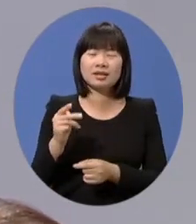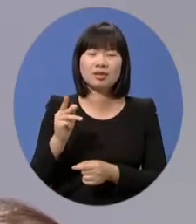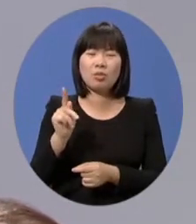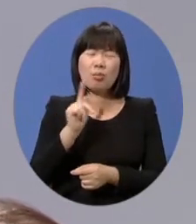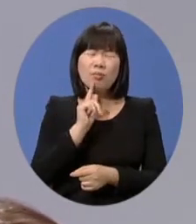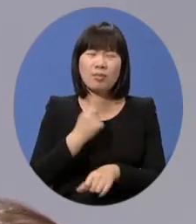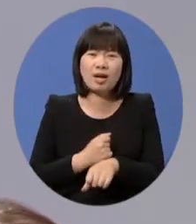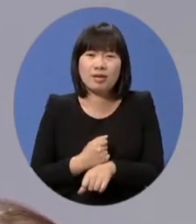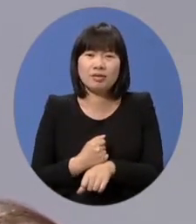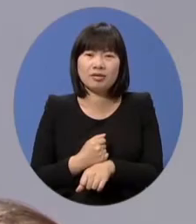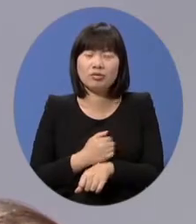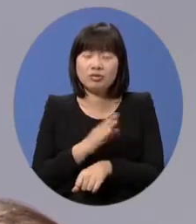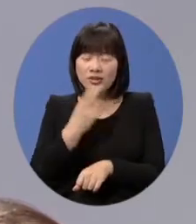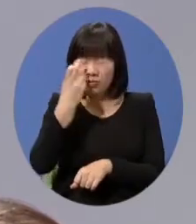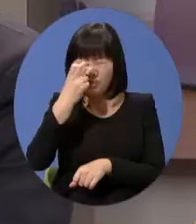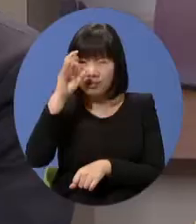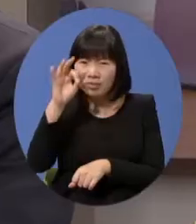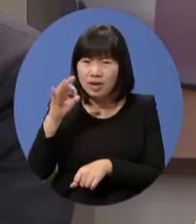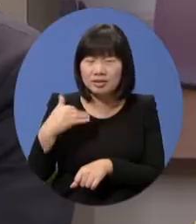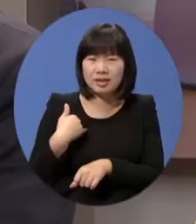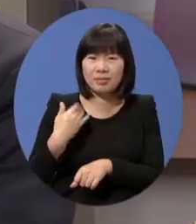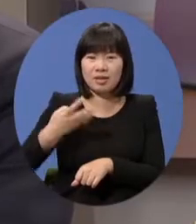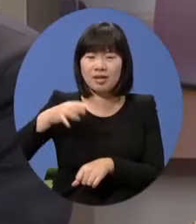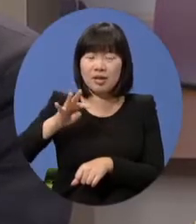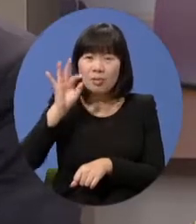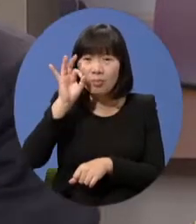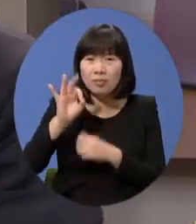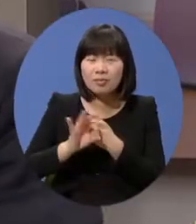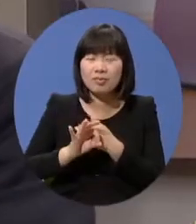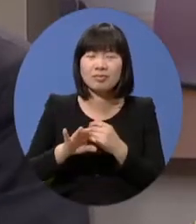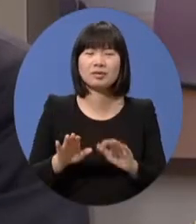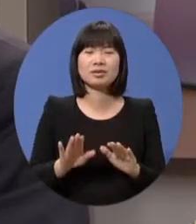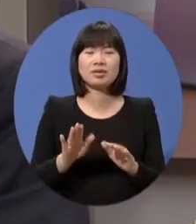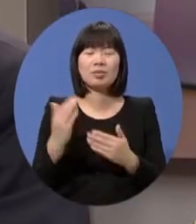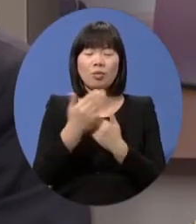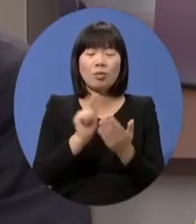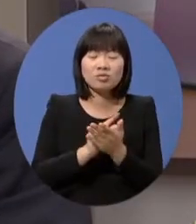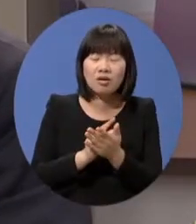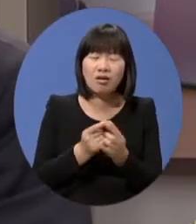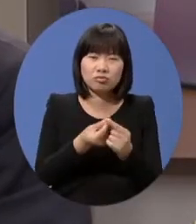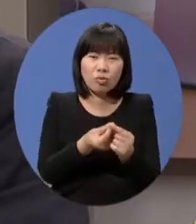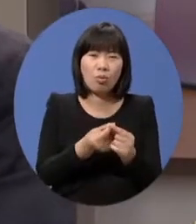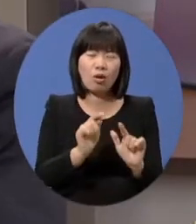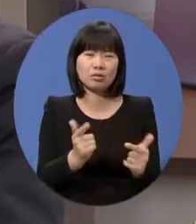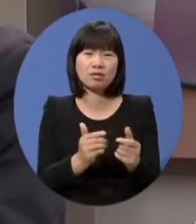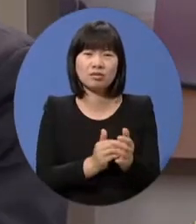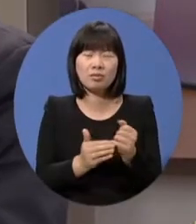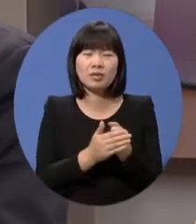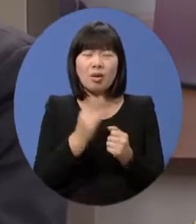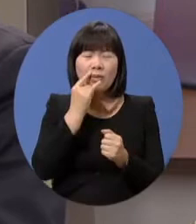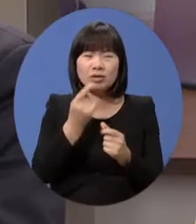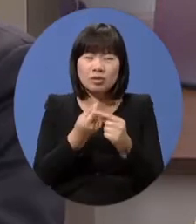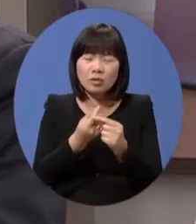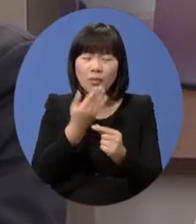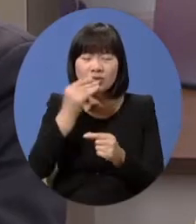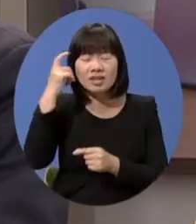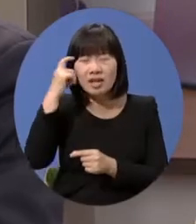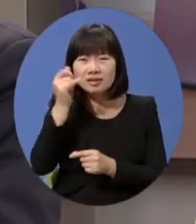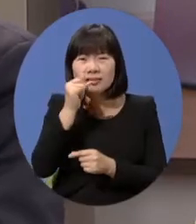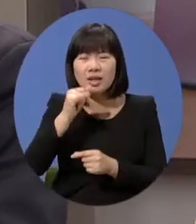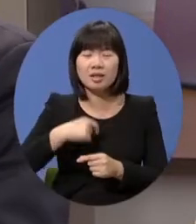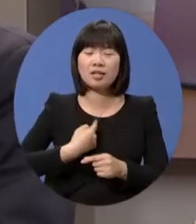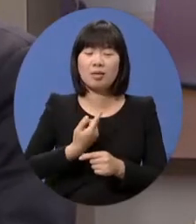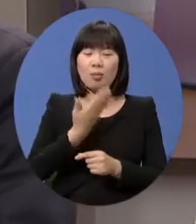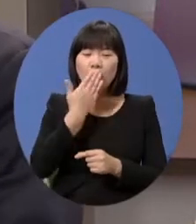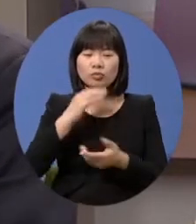예, 우리가 이 조사에 제가 표를 갖다가 한번 보면요. 네. 얘는 몸무게가 적은 애가 아니지 않습니까? 그러면 엄마가 적게 먹고 있다 생각해도 얘는 자기가